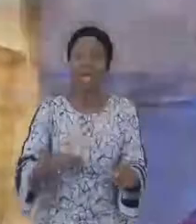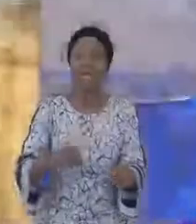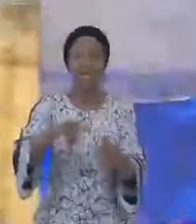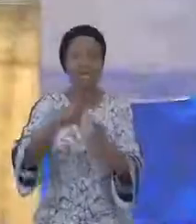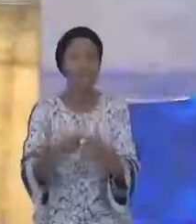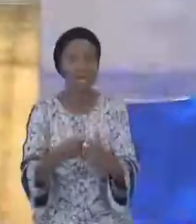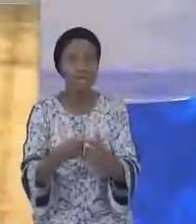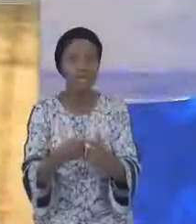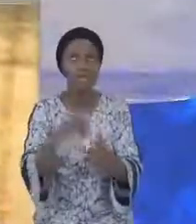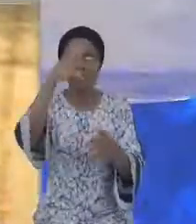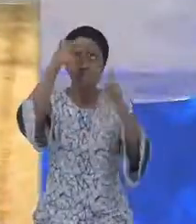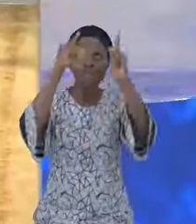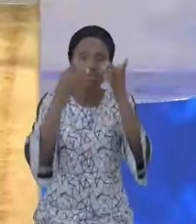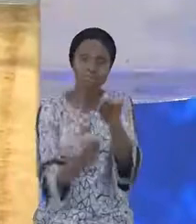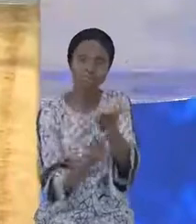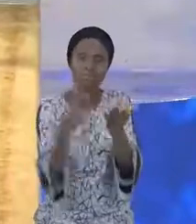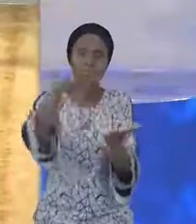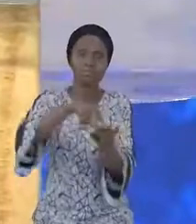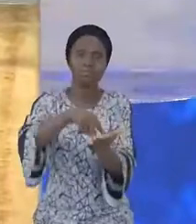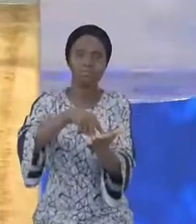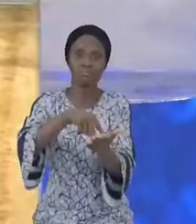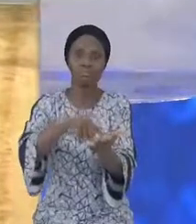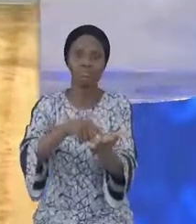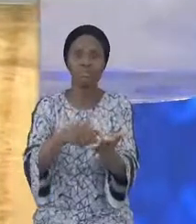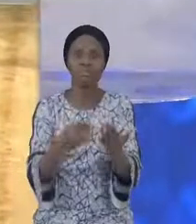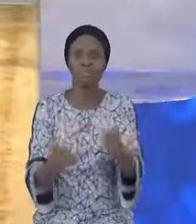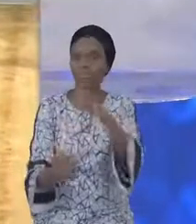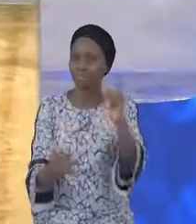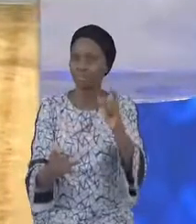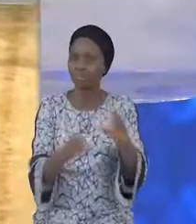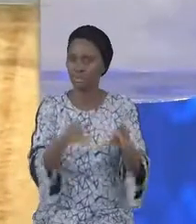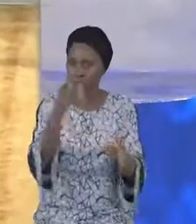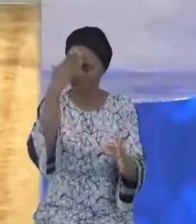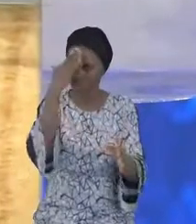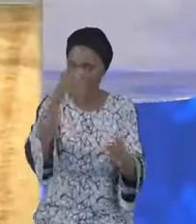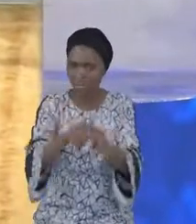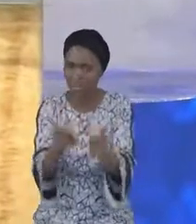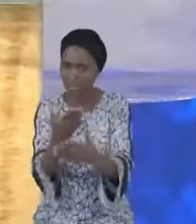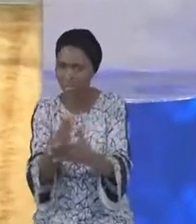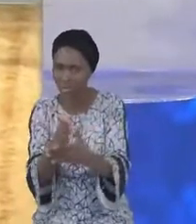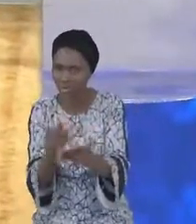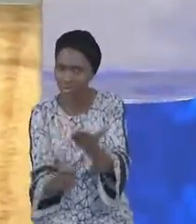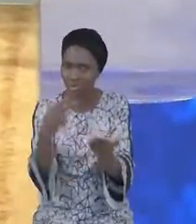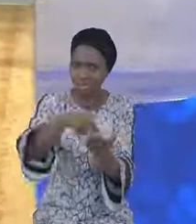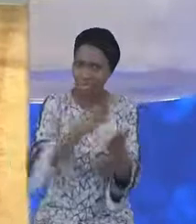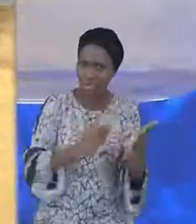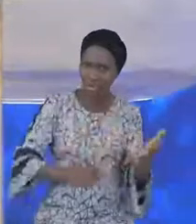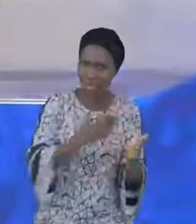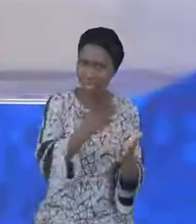fin, ce n'était pas la fin de votre histoire. Et puis il est ressuscité. Est-ce que vous connaissez la différence entre